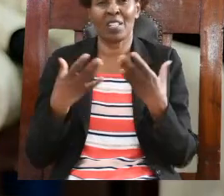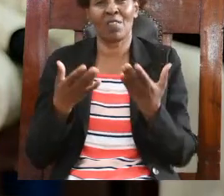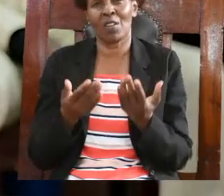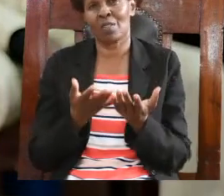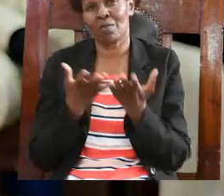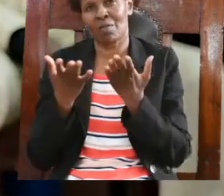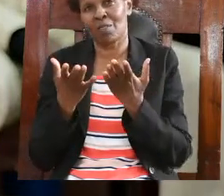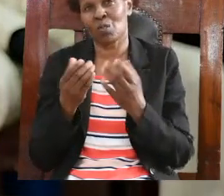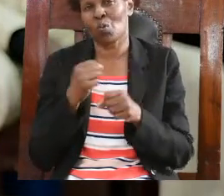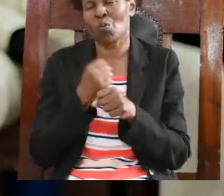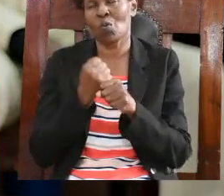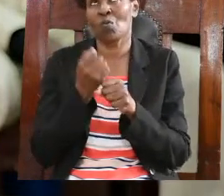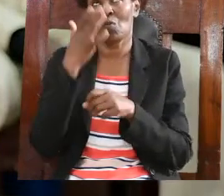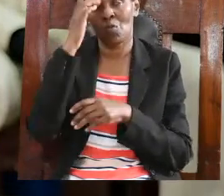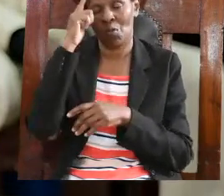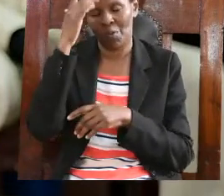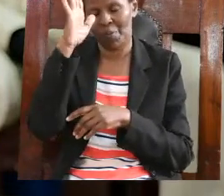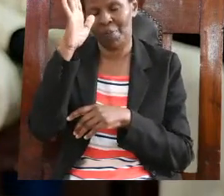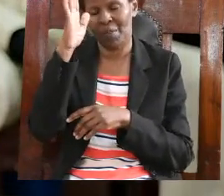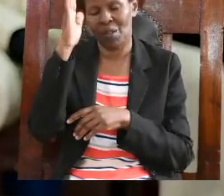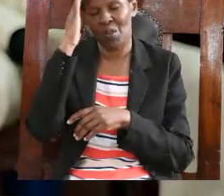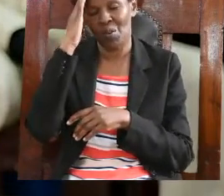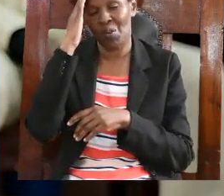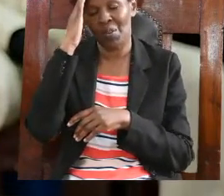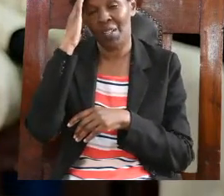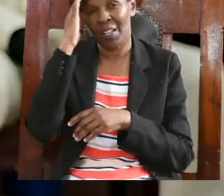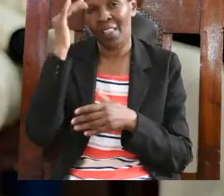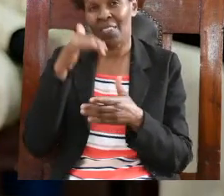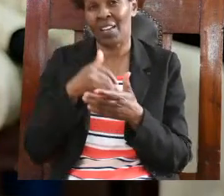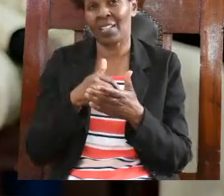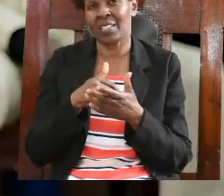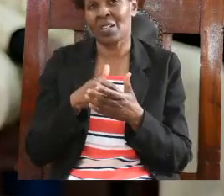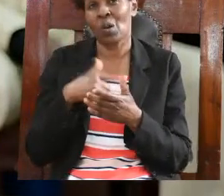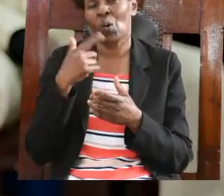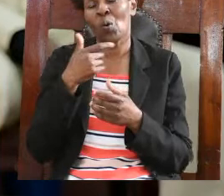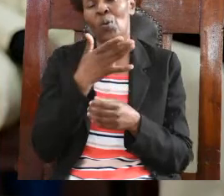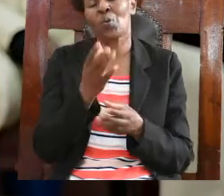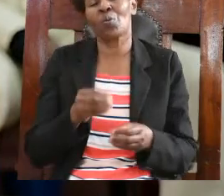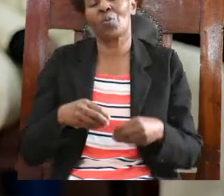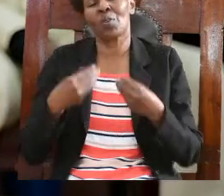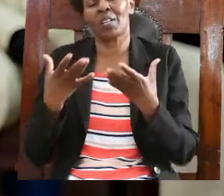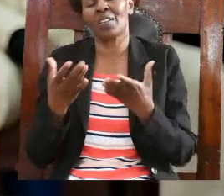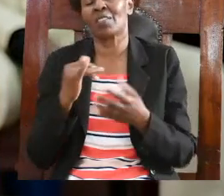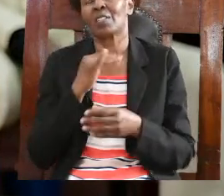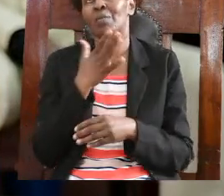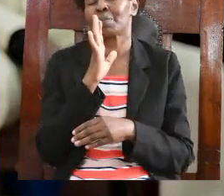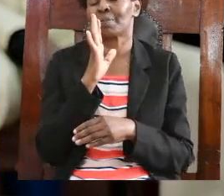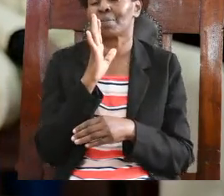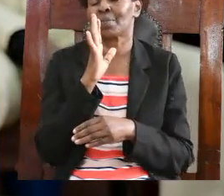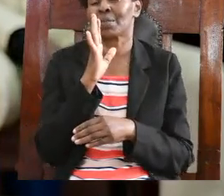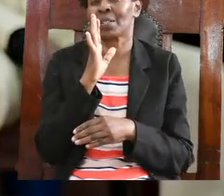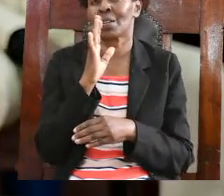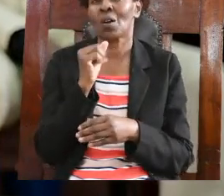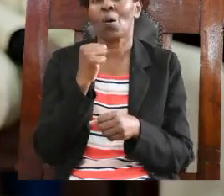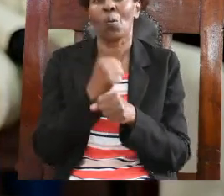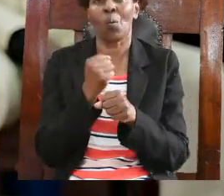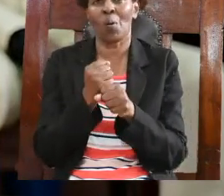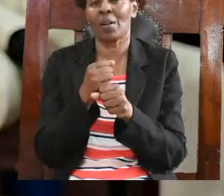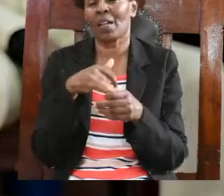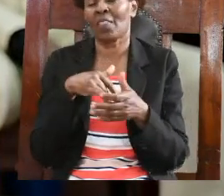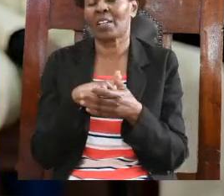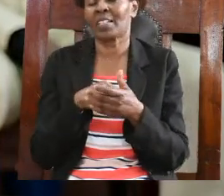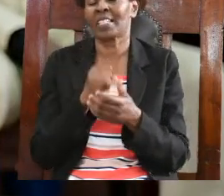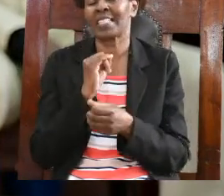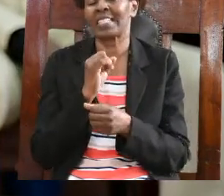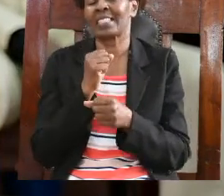kufanya kazi ya Mungu, itoa ukifahamu ya kwamba yule unayemtolea ni Mungu. Kazi itakayofanywa ni